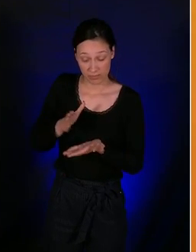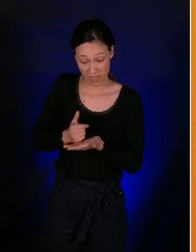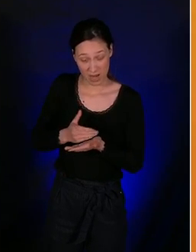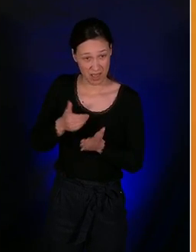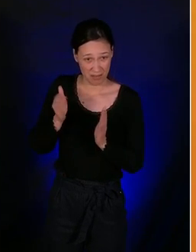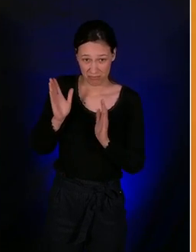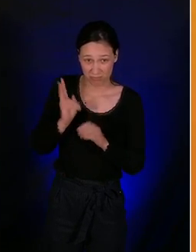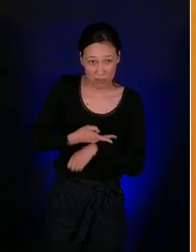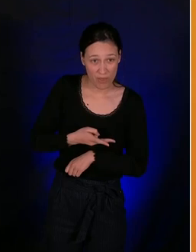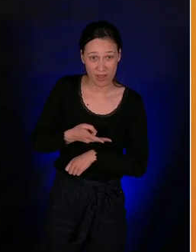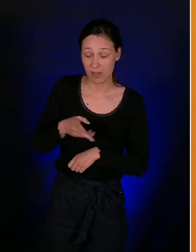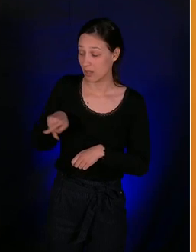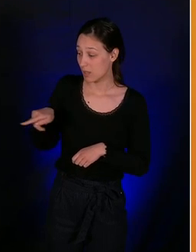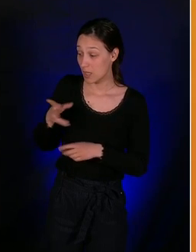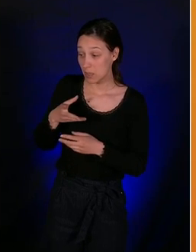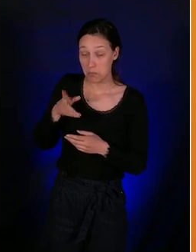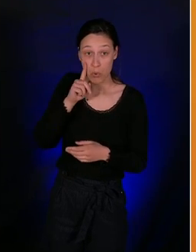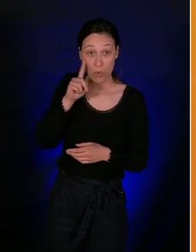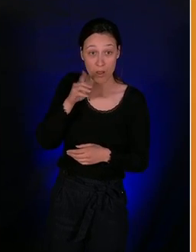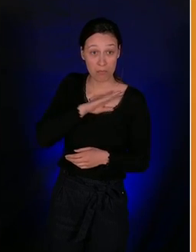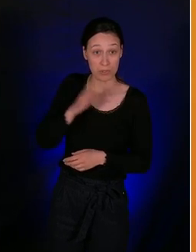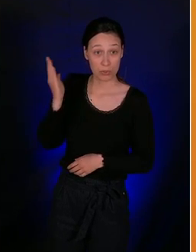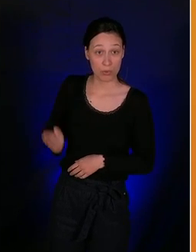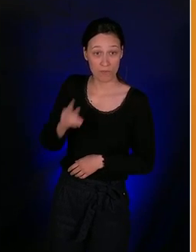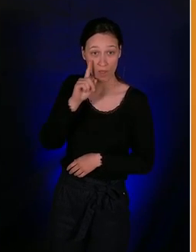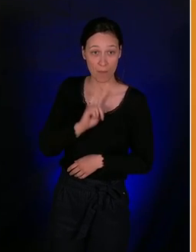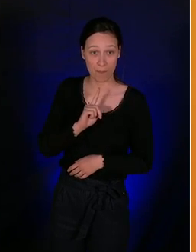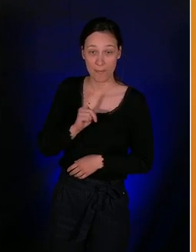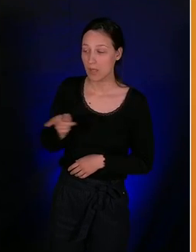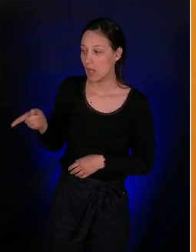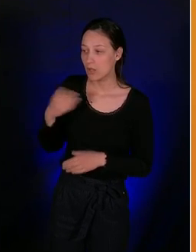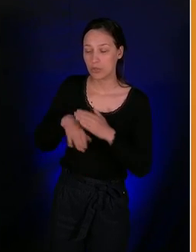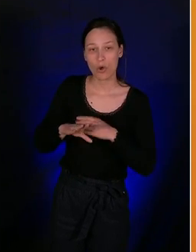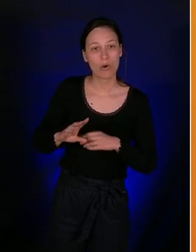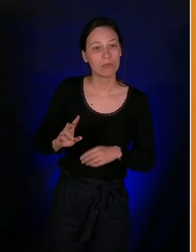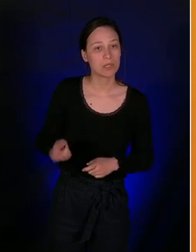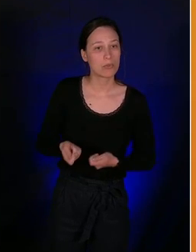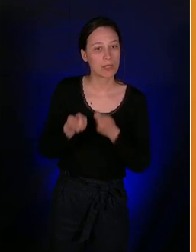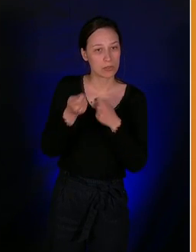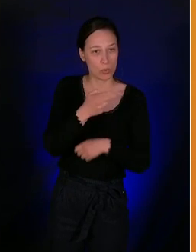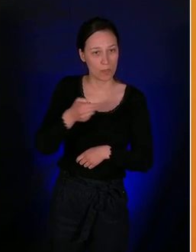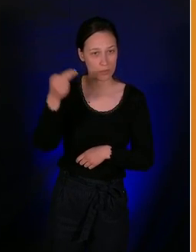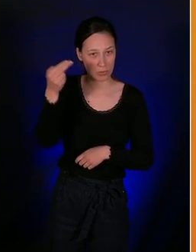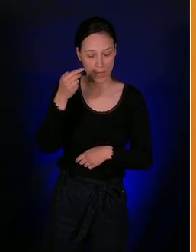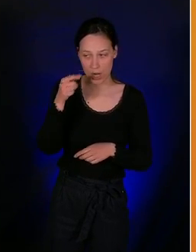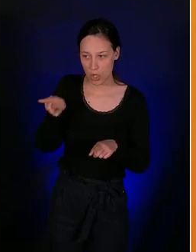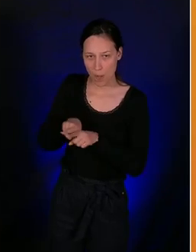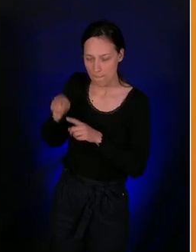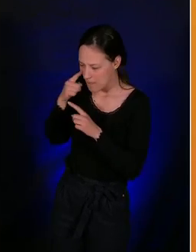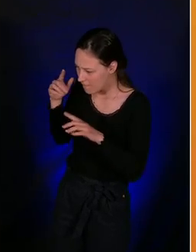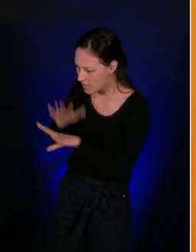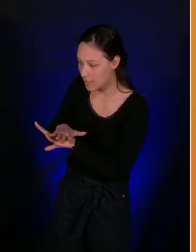femmes. Elles sont les invisibles de l'éducation nationale, alors qu'elles représentent le troisième corps en